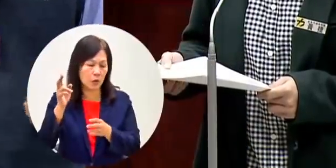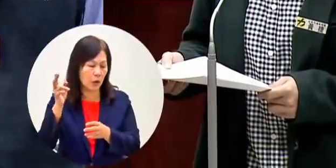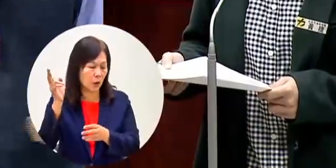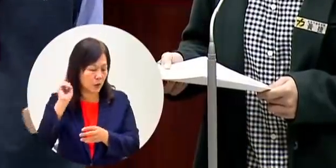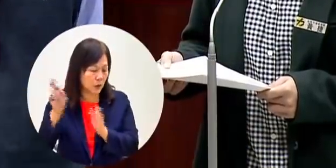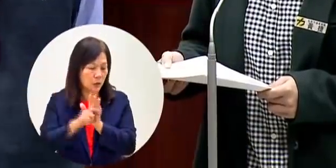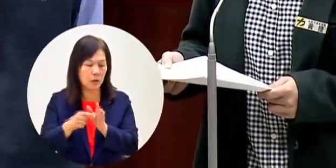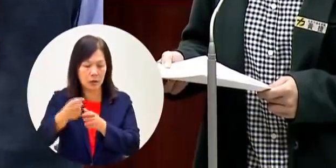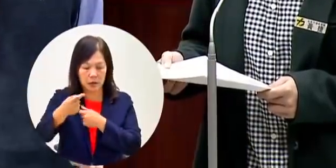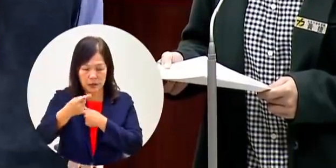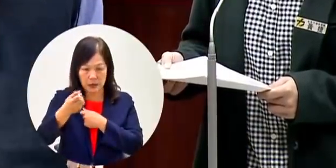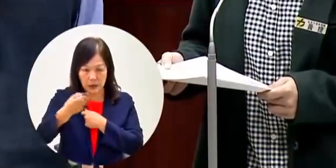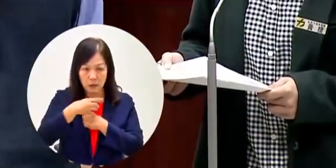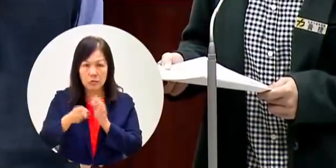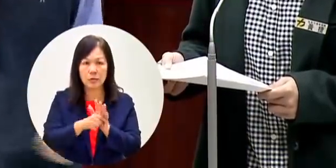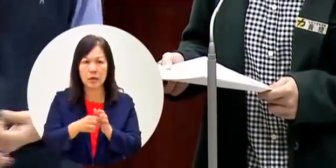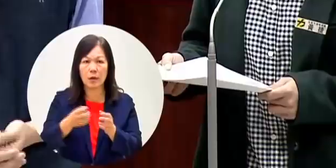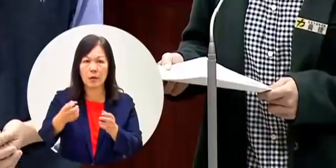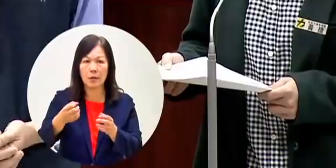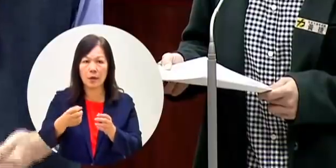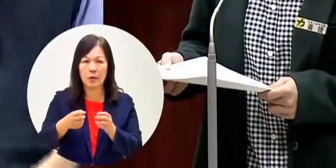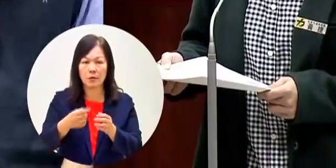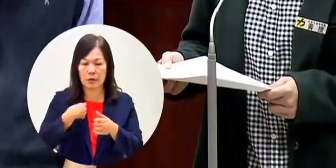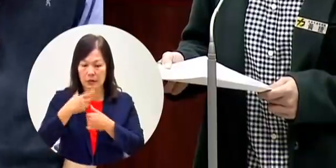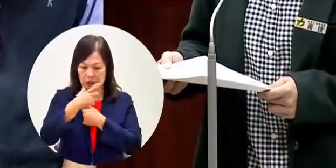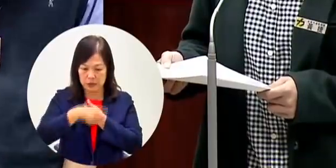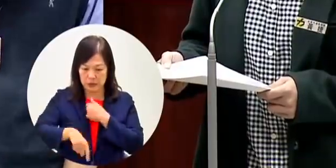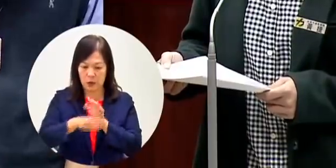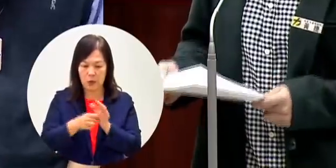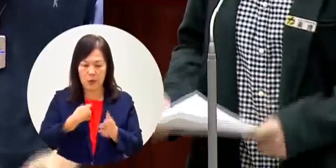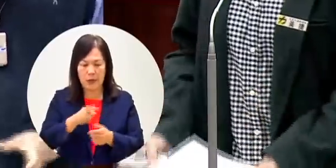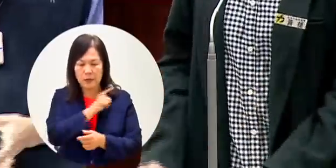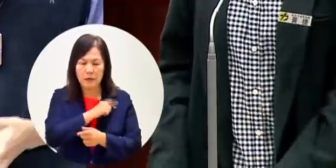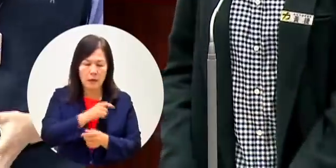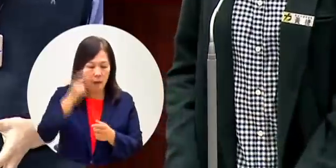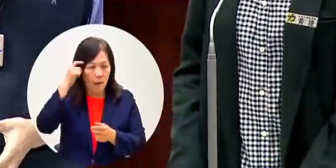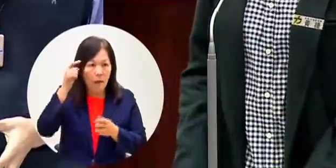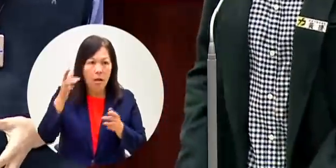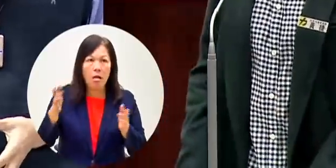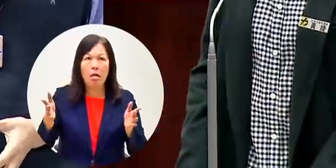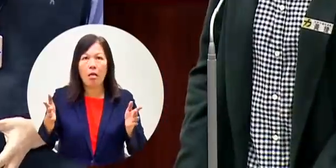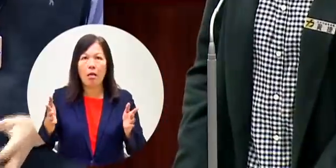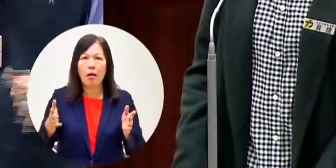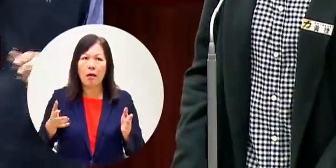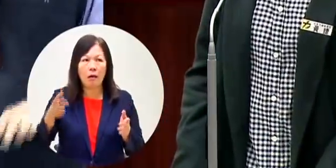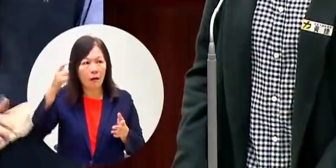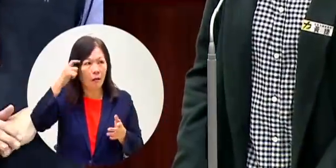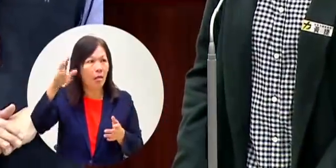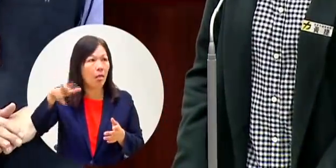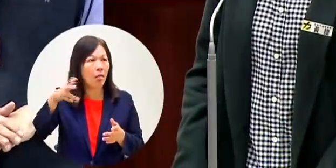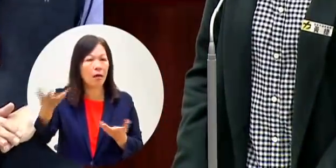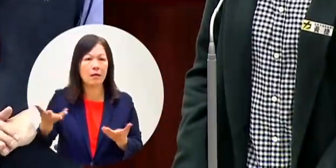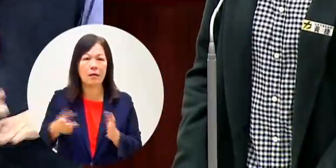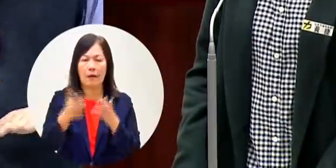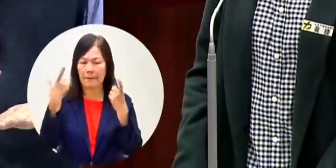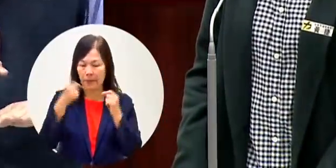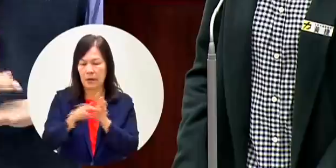身上，我们自己有的时候都很茫然，一片茫然。原始的想法应该是说，在家庭